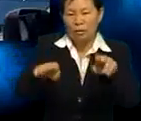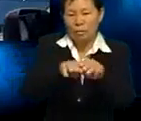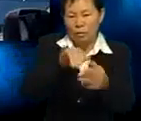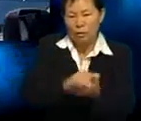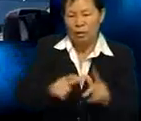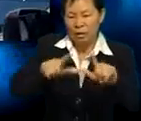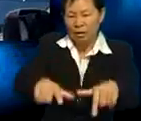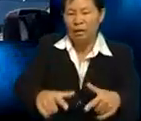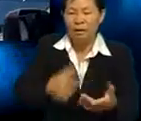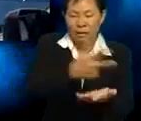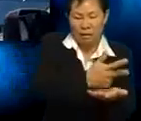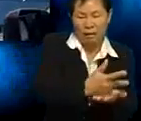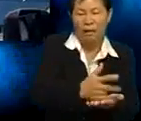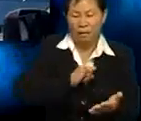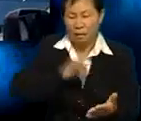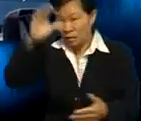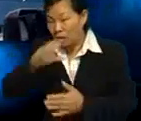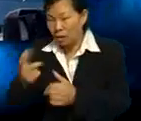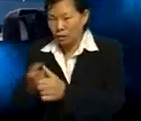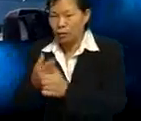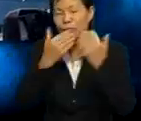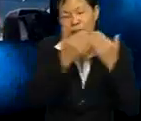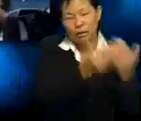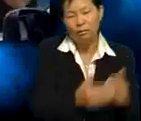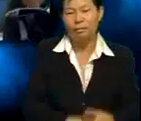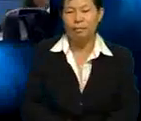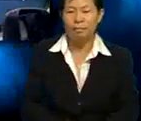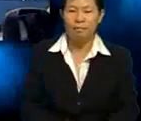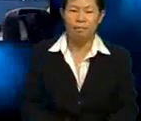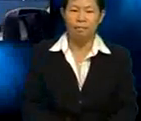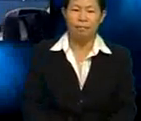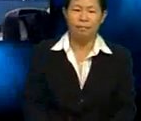sini. Saya cari dia dulu. Ah, yelah, baiklah. Terima kasih. Sama.